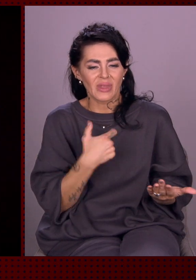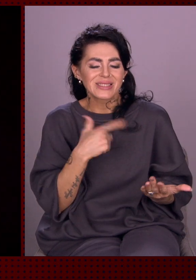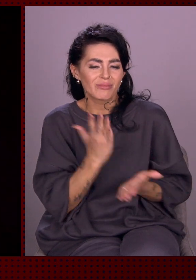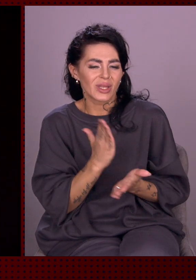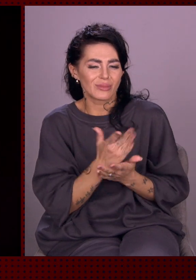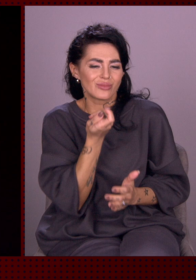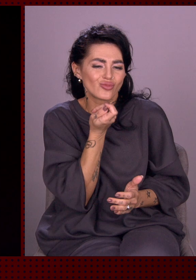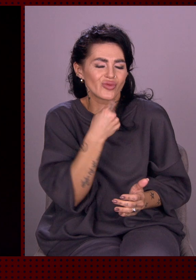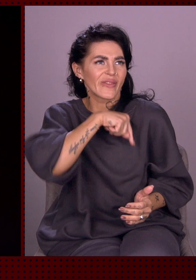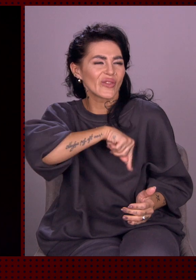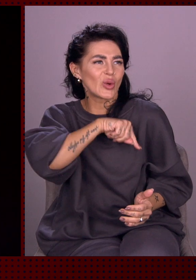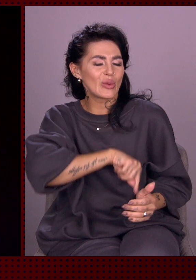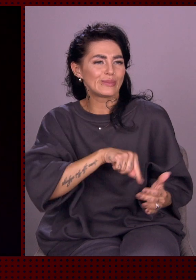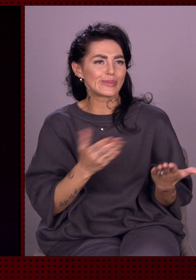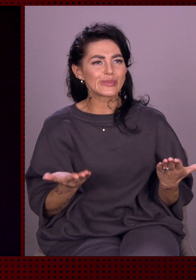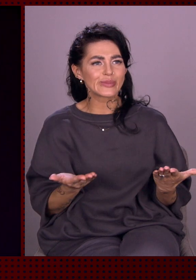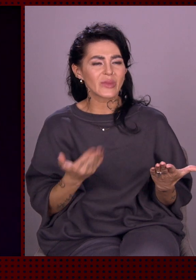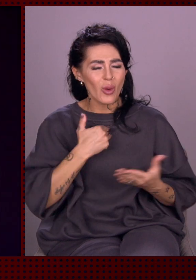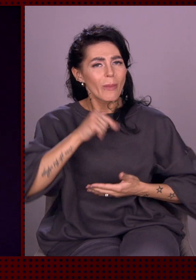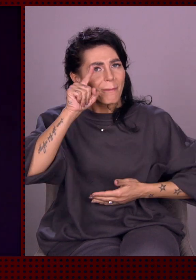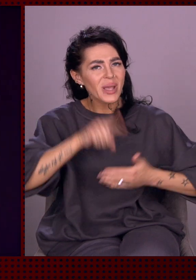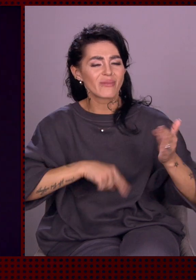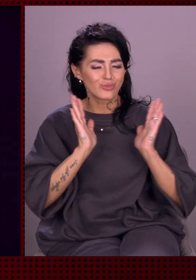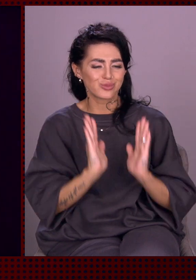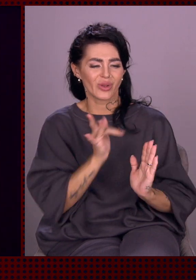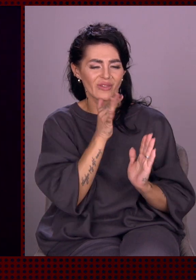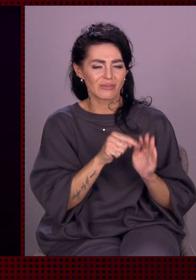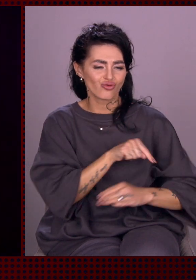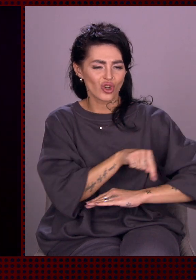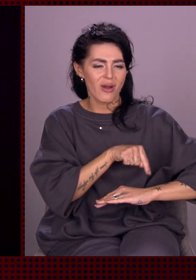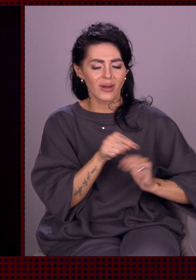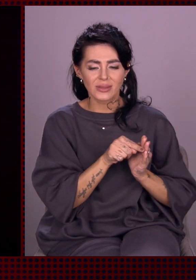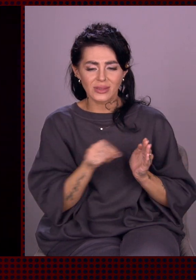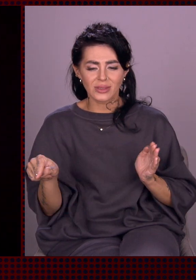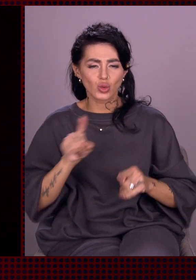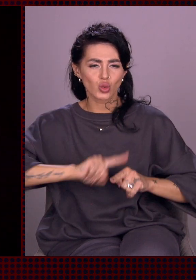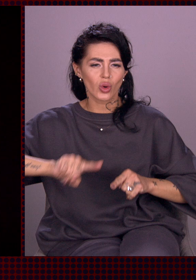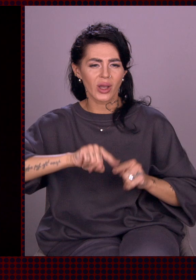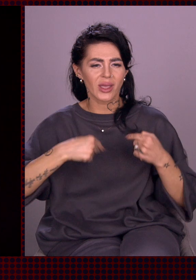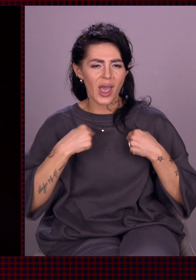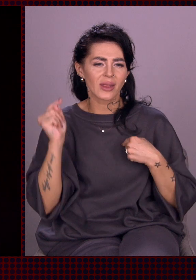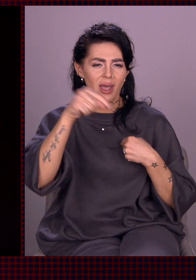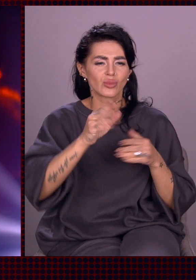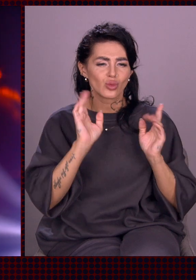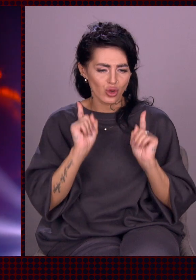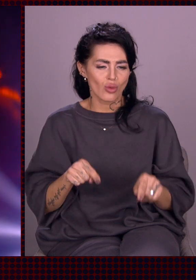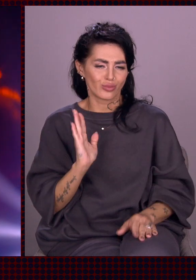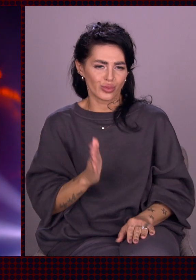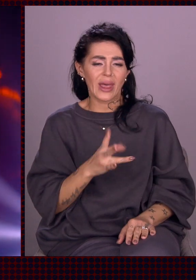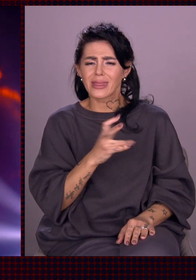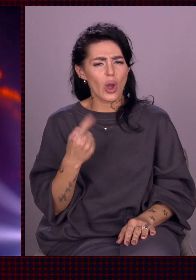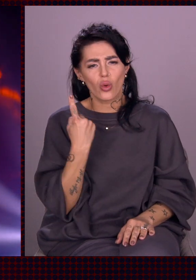Я впевнений в тому, що прийде час і, скоріш за все, що і я там буду, і не тільки я один.